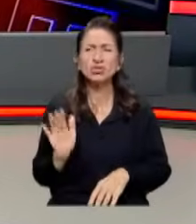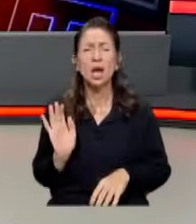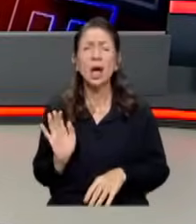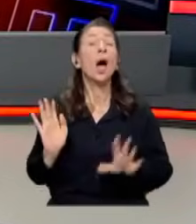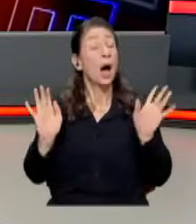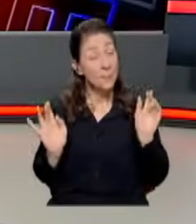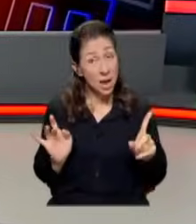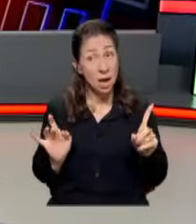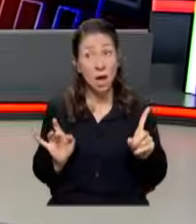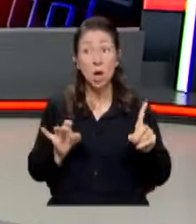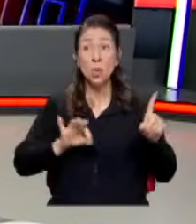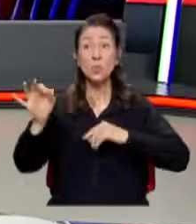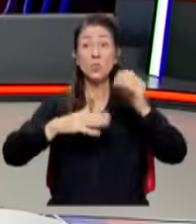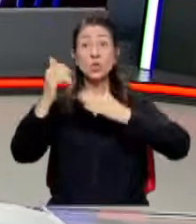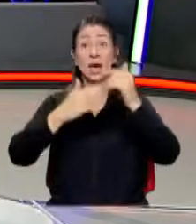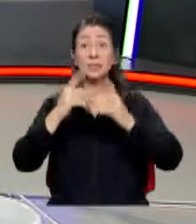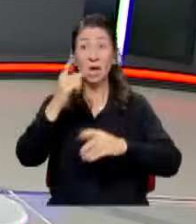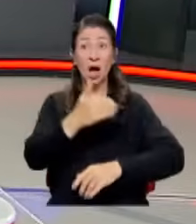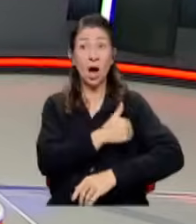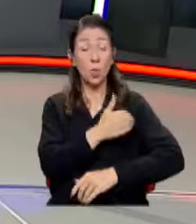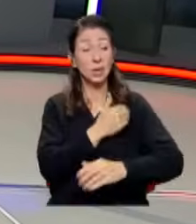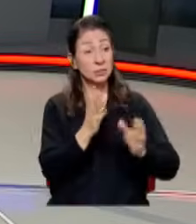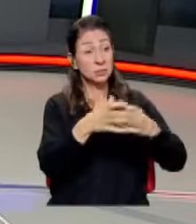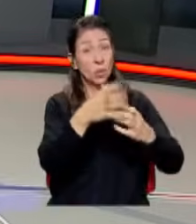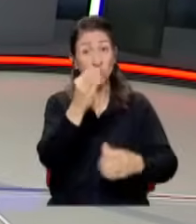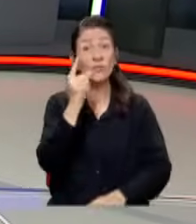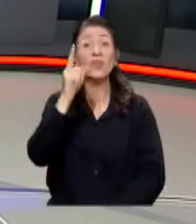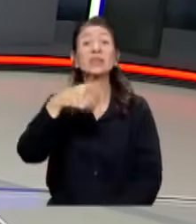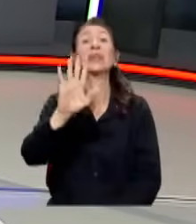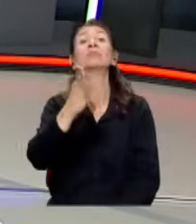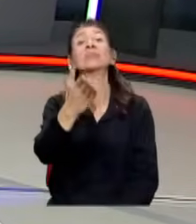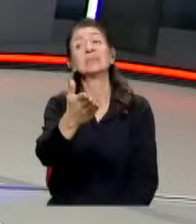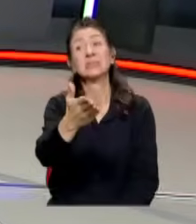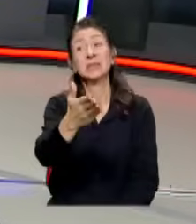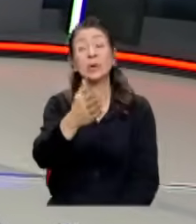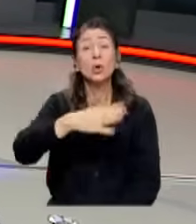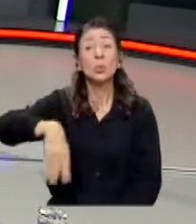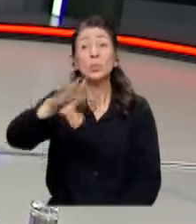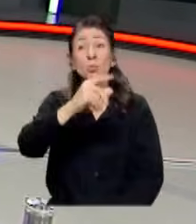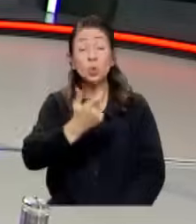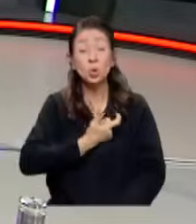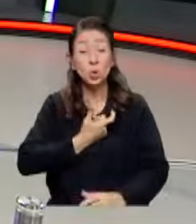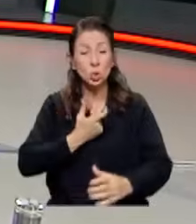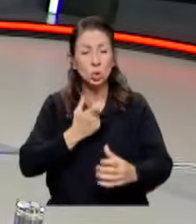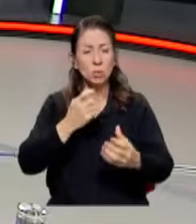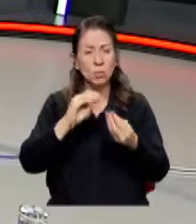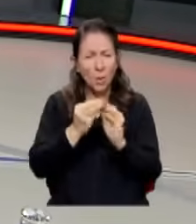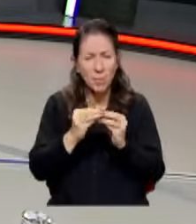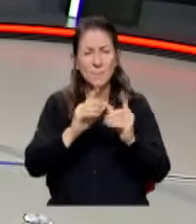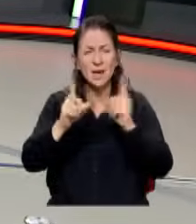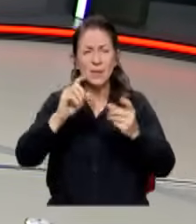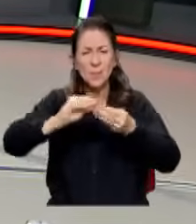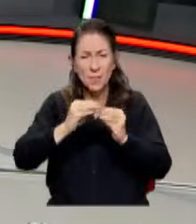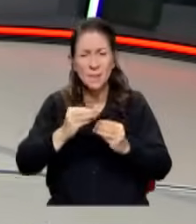Fakat müteahhit cuntası gibi bir avukatlık cuntası olduğunun farkında değil misiniz? bütün bu hukuk krizlerinin arkasında meclisi